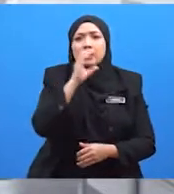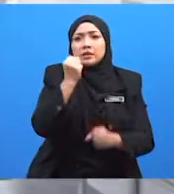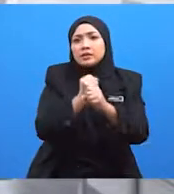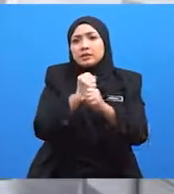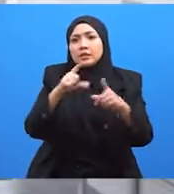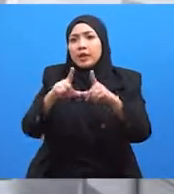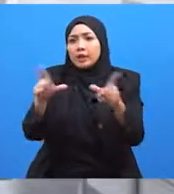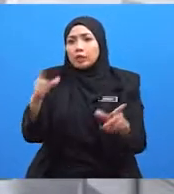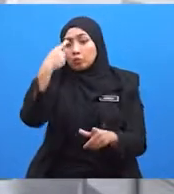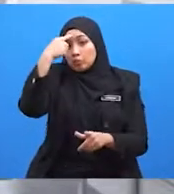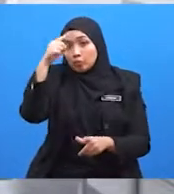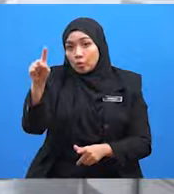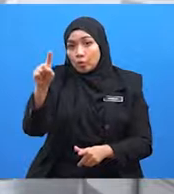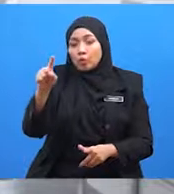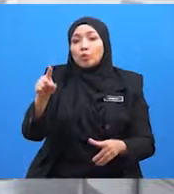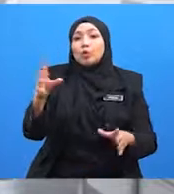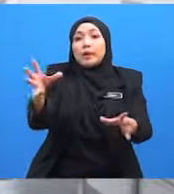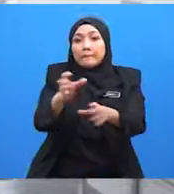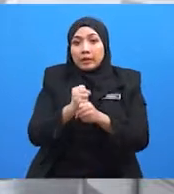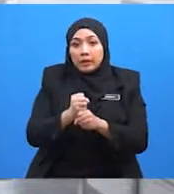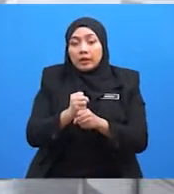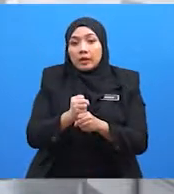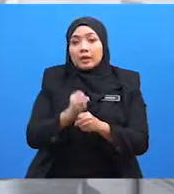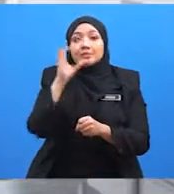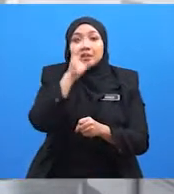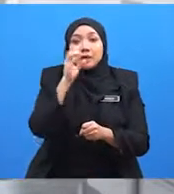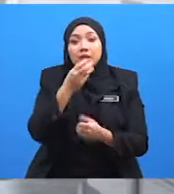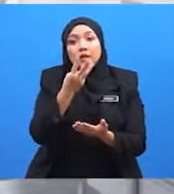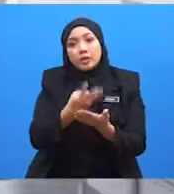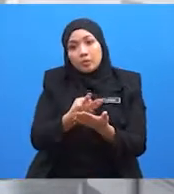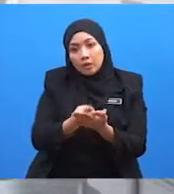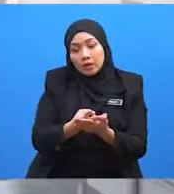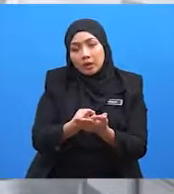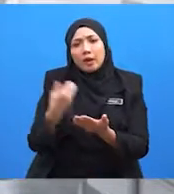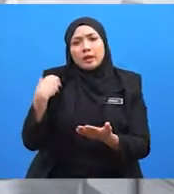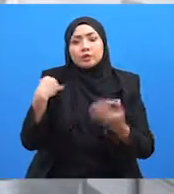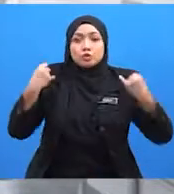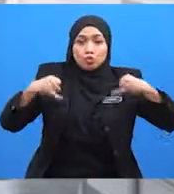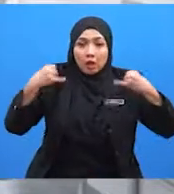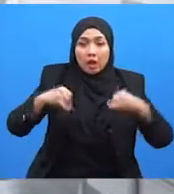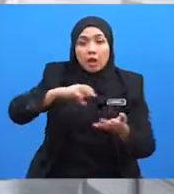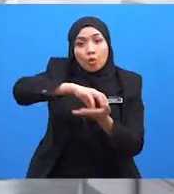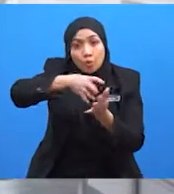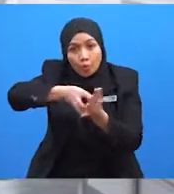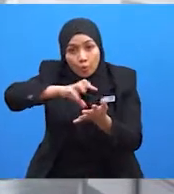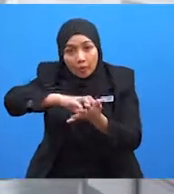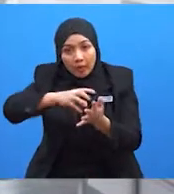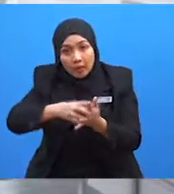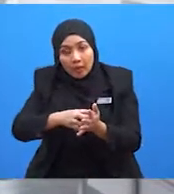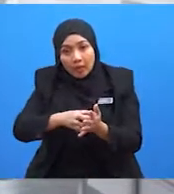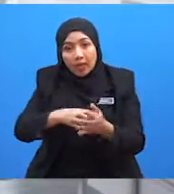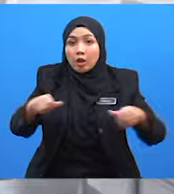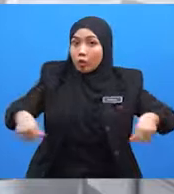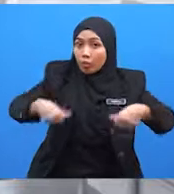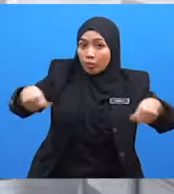pendapatan. Ada yang menjual kuih muih, keropok leka secara kecil-kecilan.